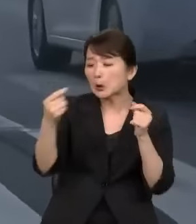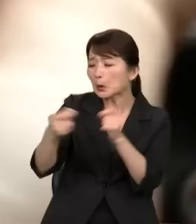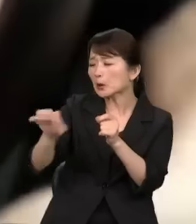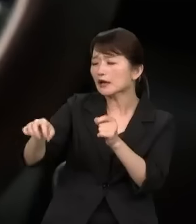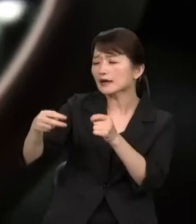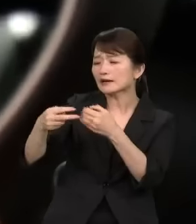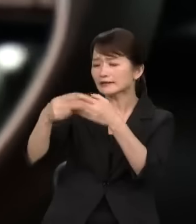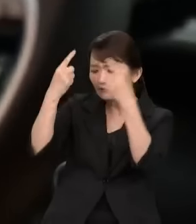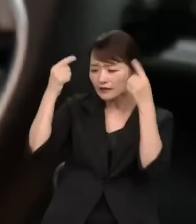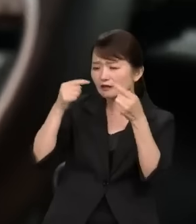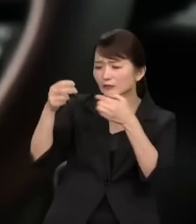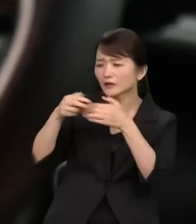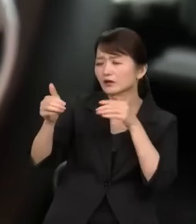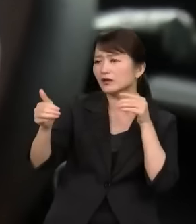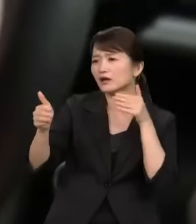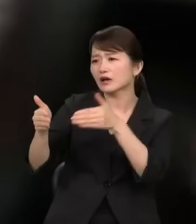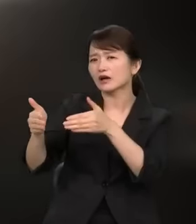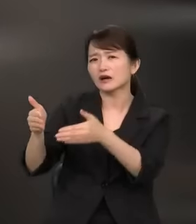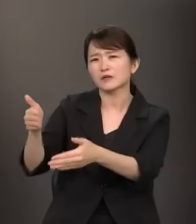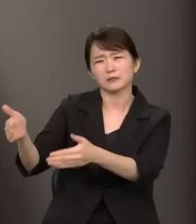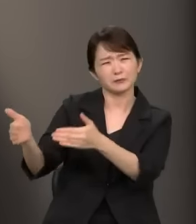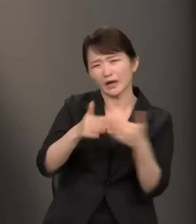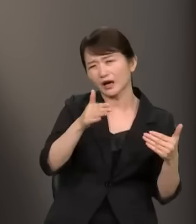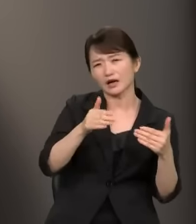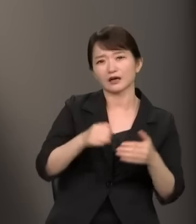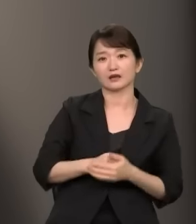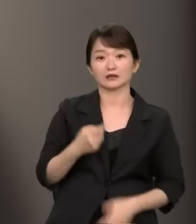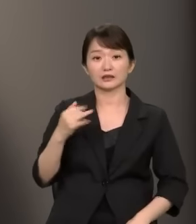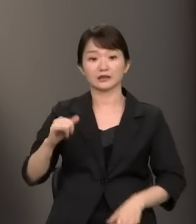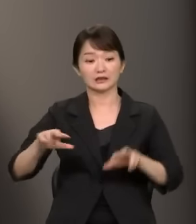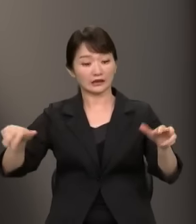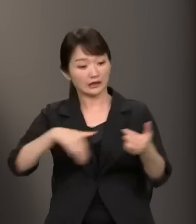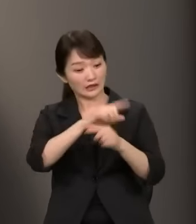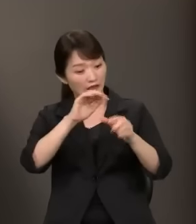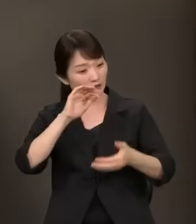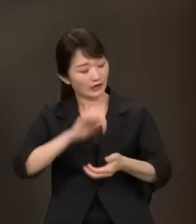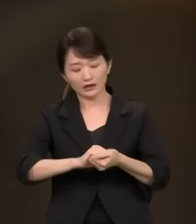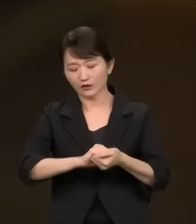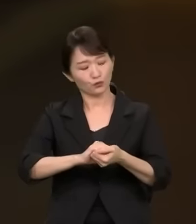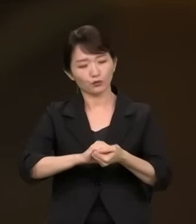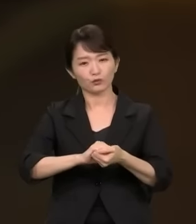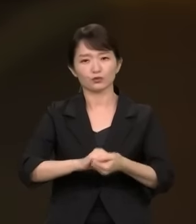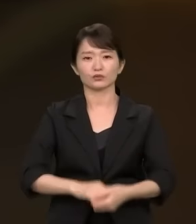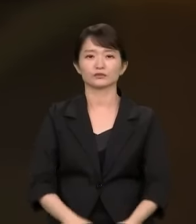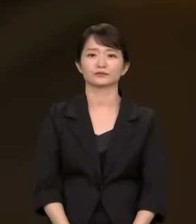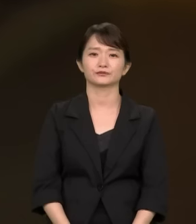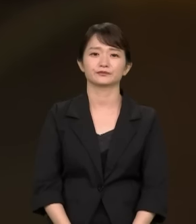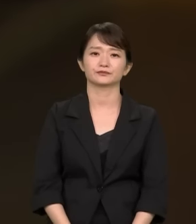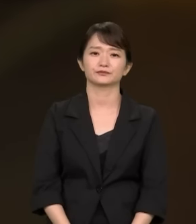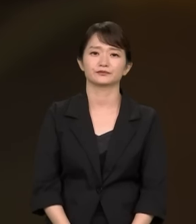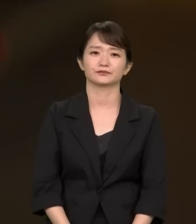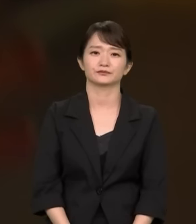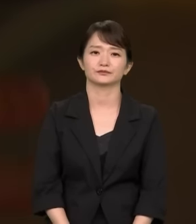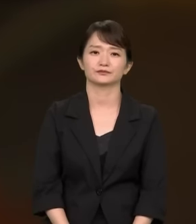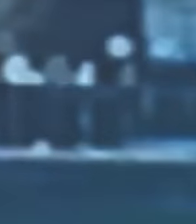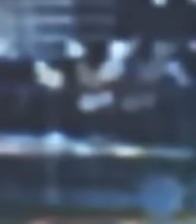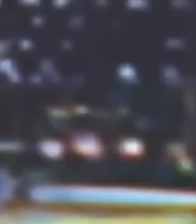대학병원에서 수용을 거부당했습니다. 구급대원들은 한계 상황을 얘기하고 있습니다. JTBC 정영재입니다.